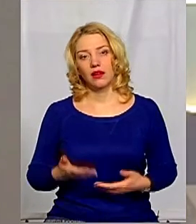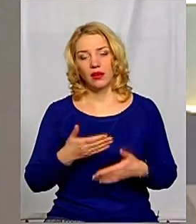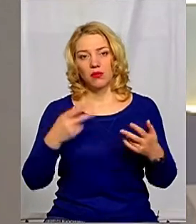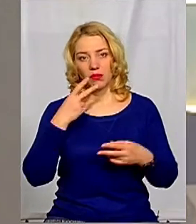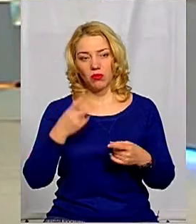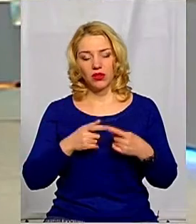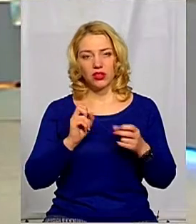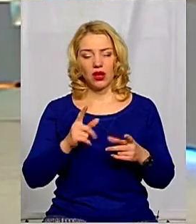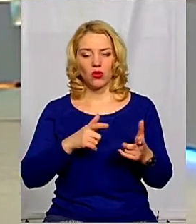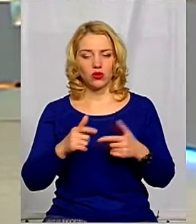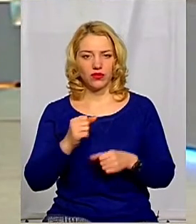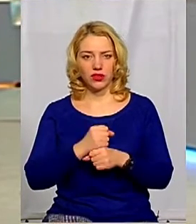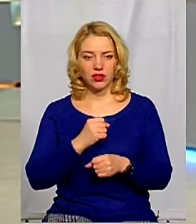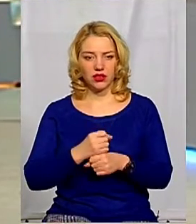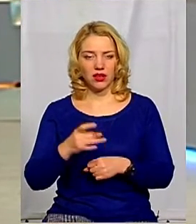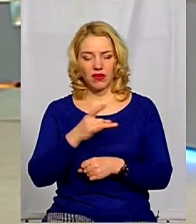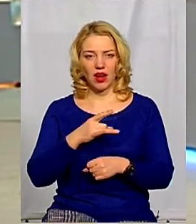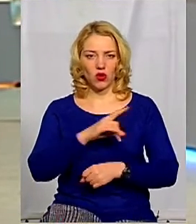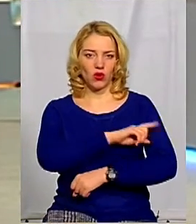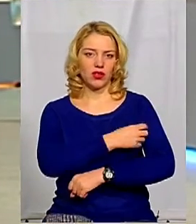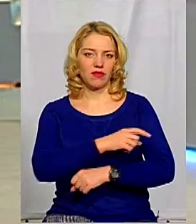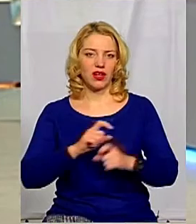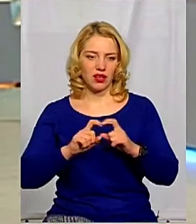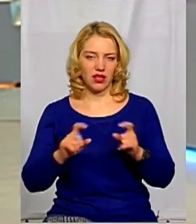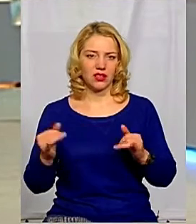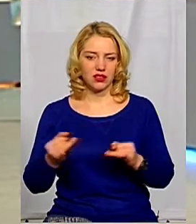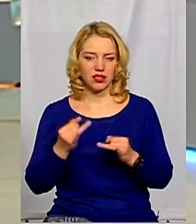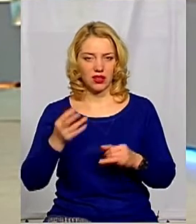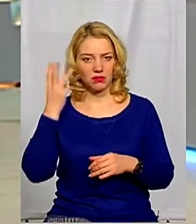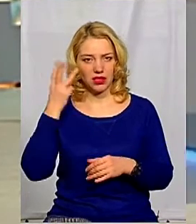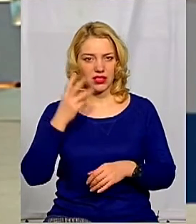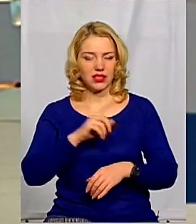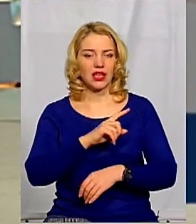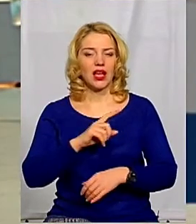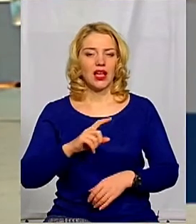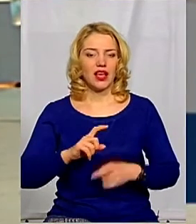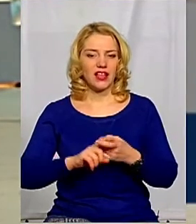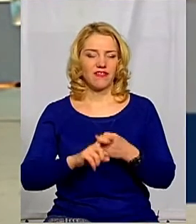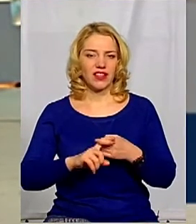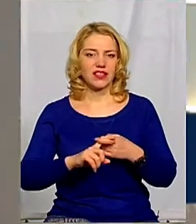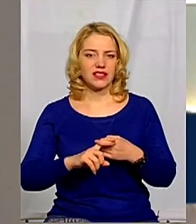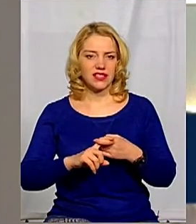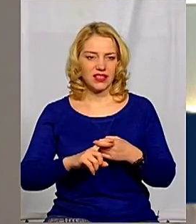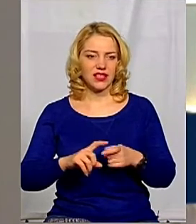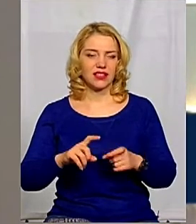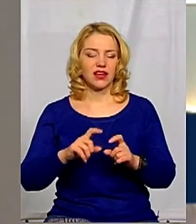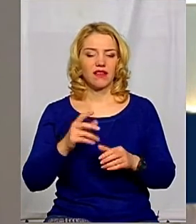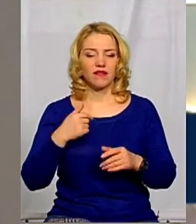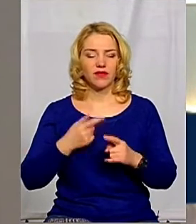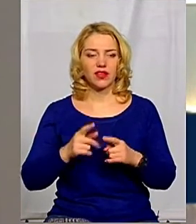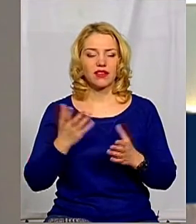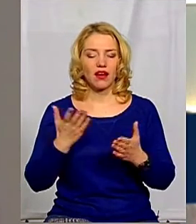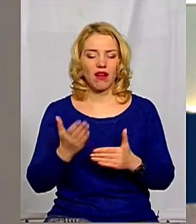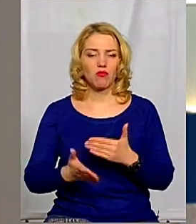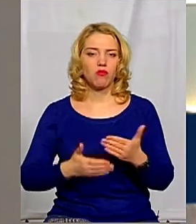Ну, ми побачили, як готові діяти в районі лікарні. А цікаво, от у Хмельницькій інфекційній, а її ж визначено госпітальною базою, так? Яка послідовність дій,